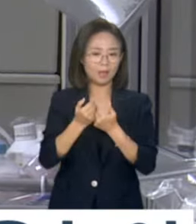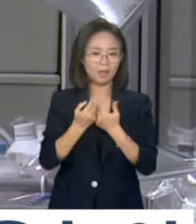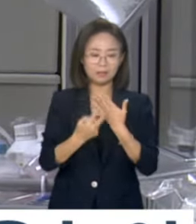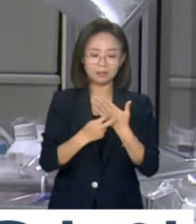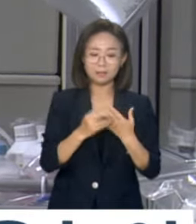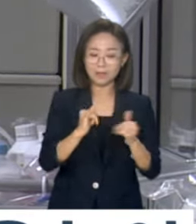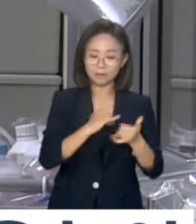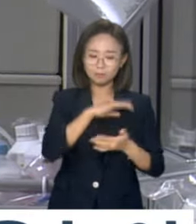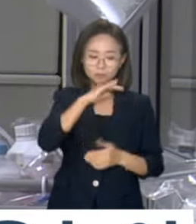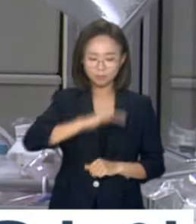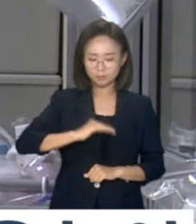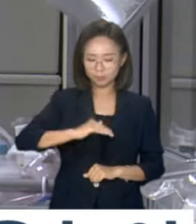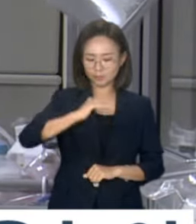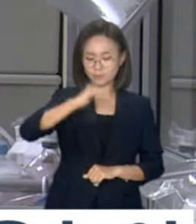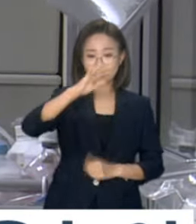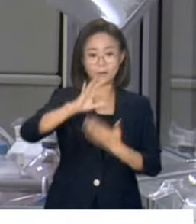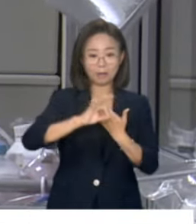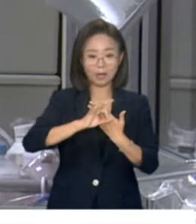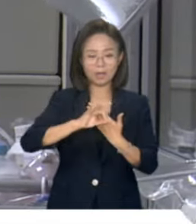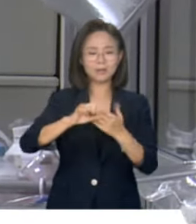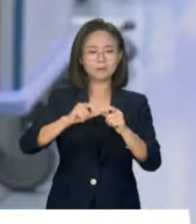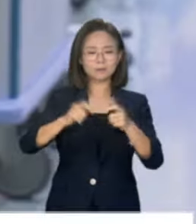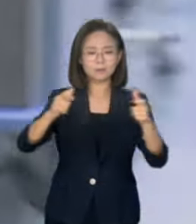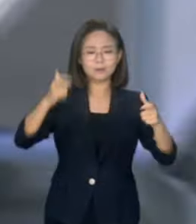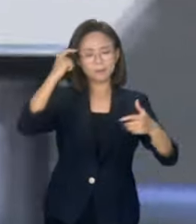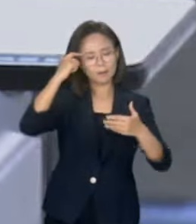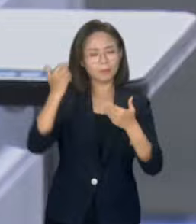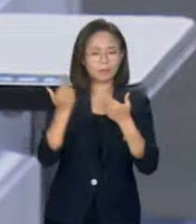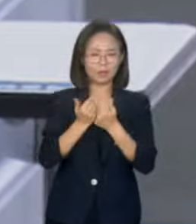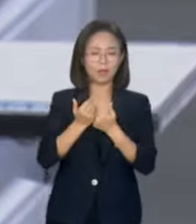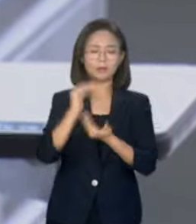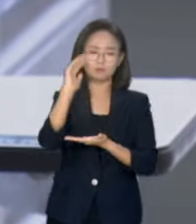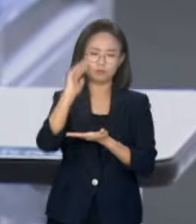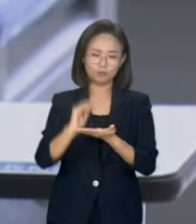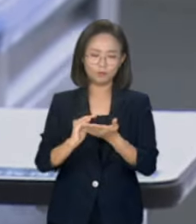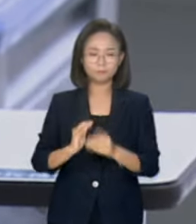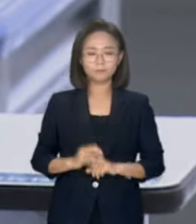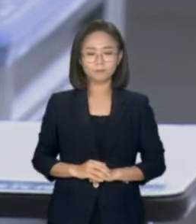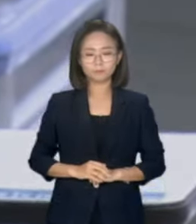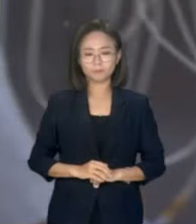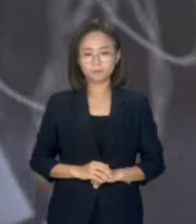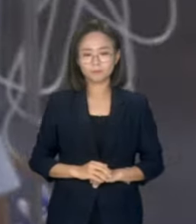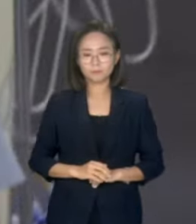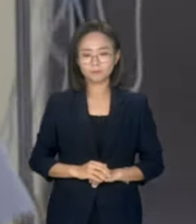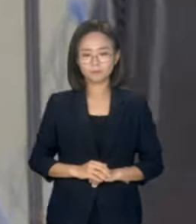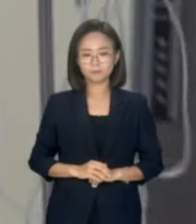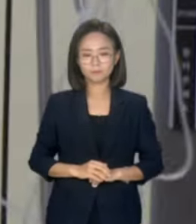의사들의 연령대가 높아질수록 증원에 반대하는 비율이 낮아지는 것으로 나타났습니다